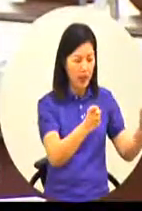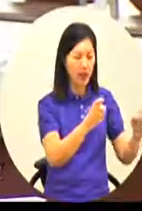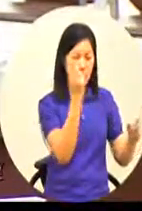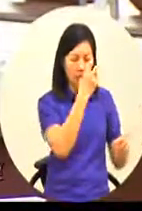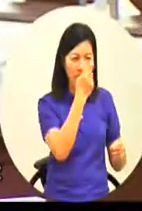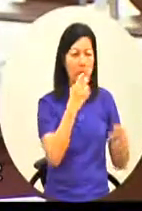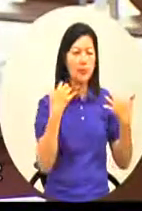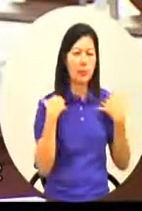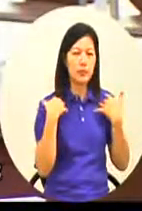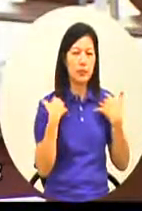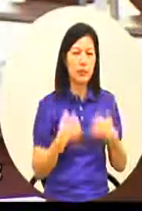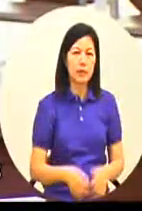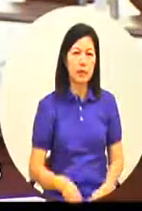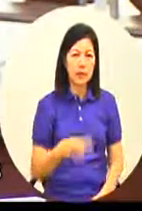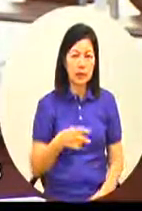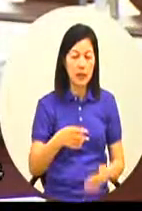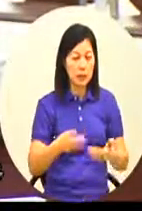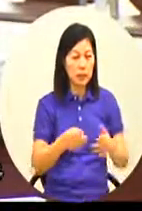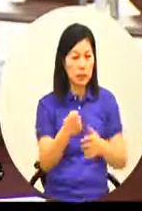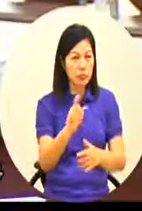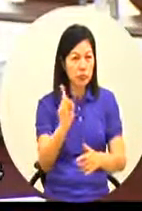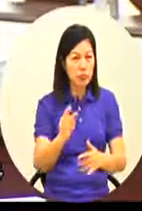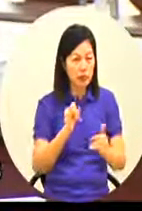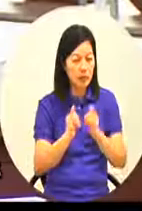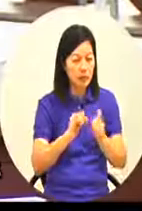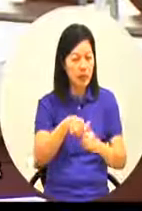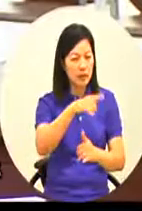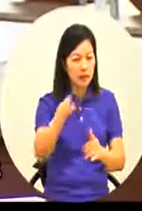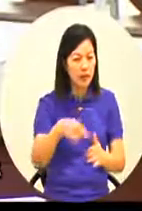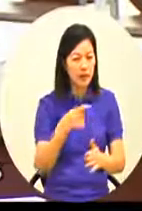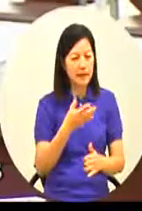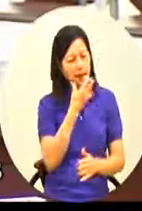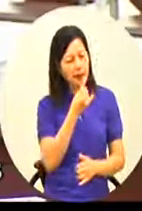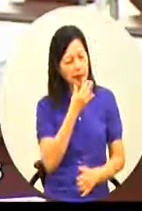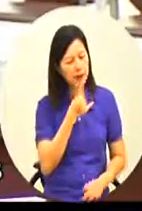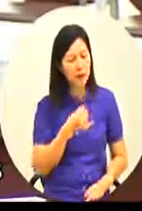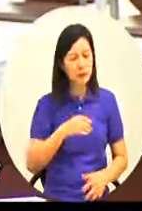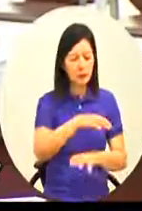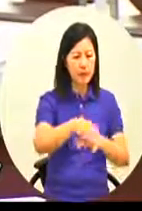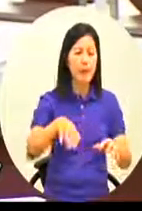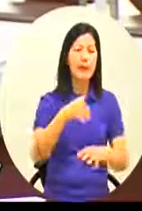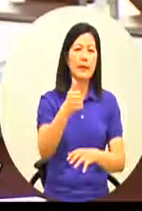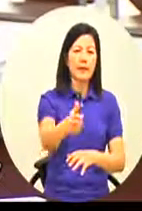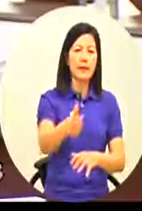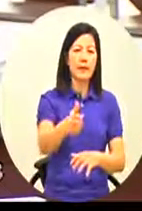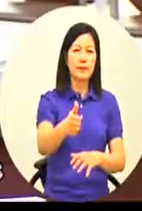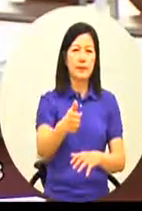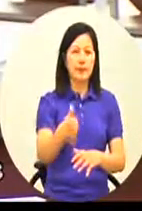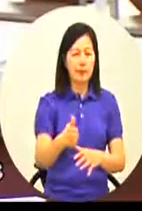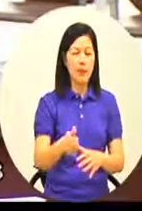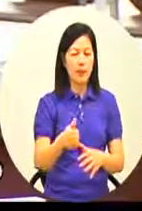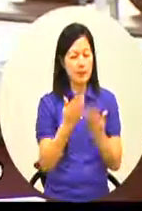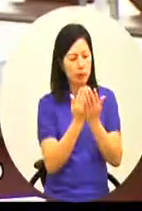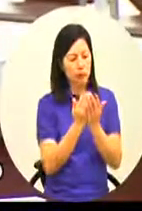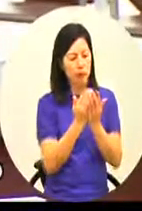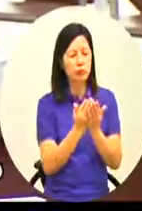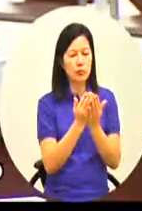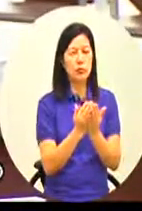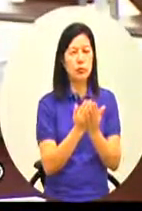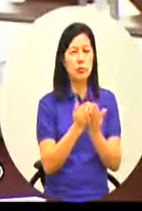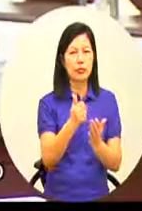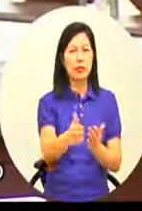你。所以咱遮市民对不对吼？有一个舒适，有一个好的环境，对不对吼？来复习的，来读册，来复习的功